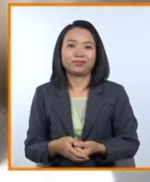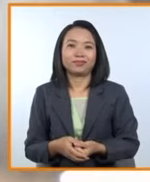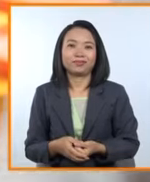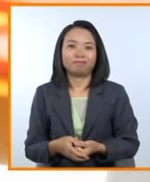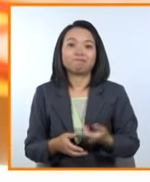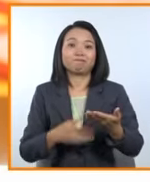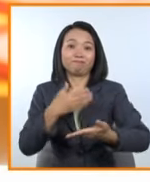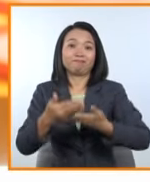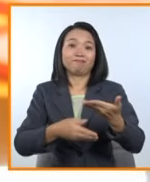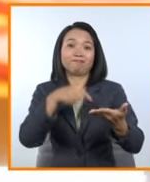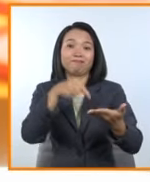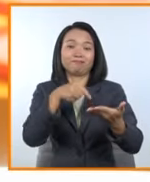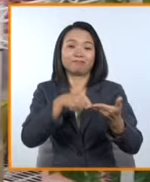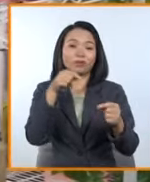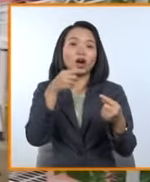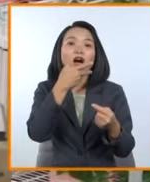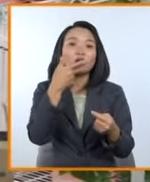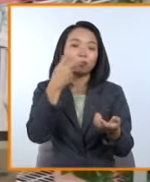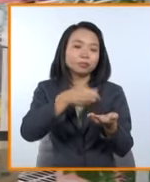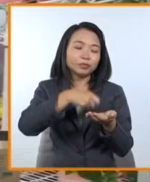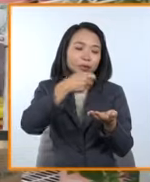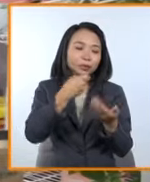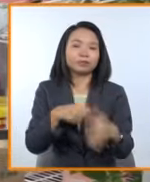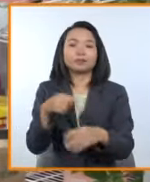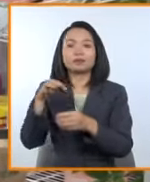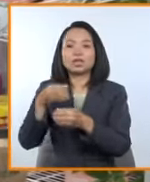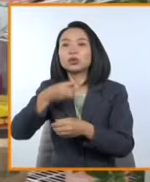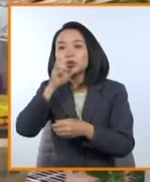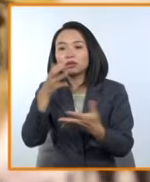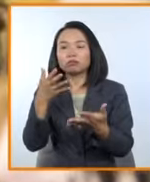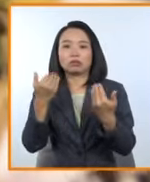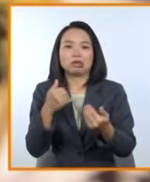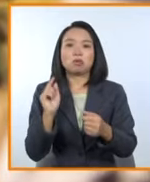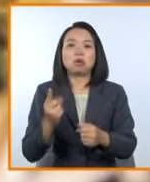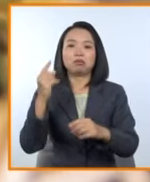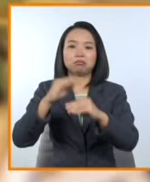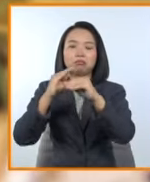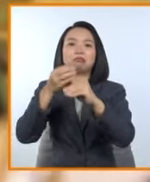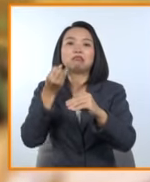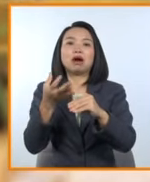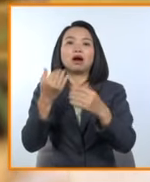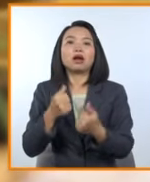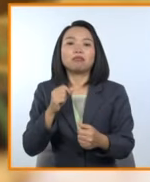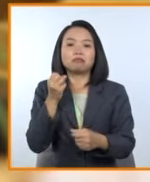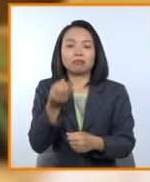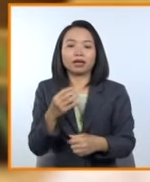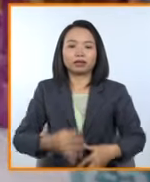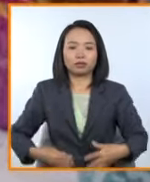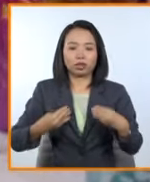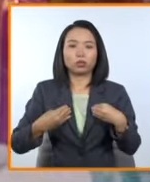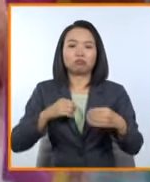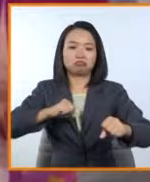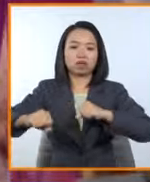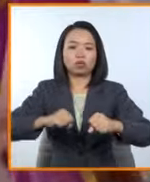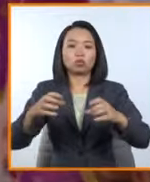ตลาดเบเกอรี่และเครื่องดื่มยังคงเติบโตอย่างต่อเนื่องพร้อมกับธุรกิจบรรจุภัณฑ์จนกลายเป็นส่วนหนึ่งของชีวิตผู้คนในยุคนี้ซึ่งไม่ใช่แต่เฉพาะใน